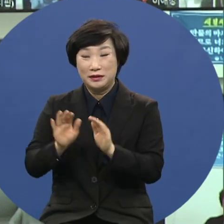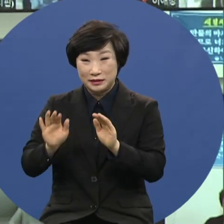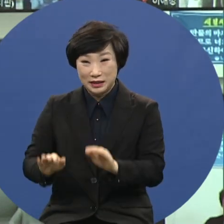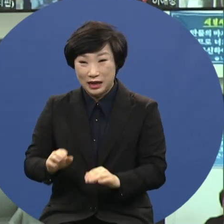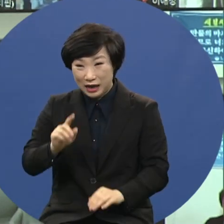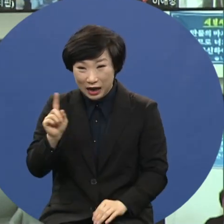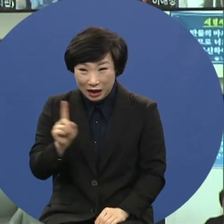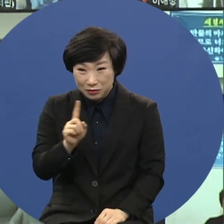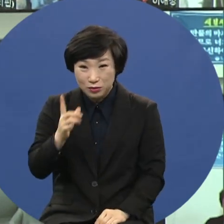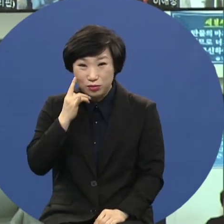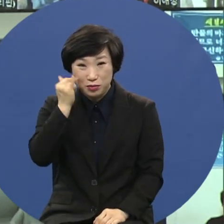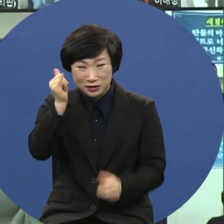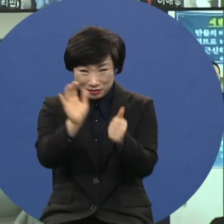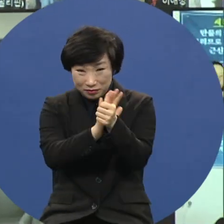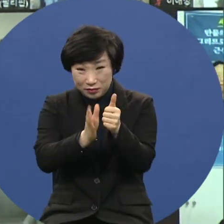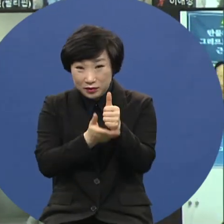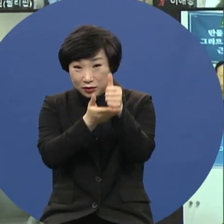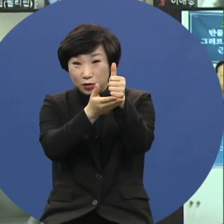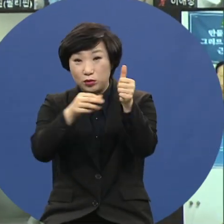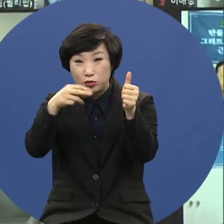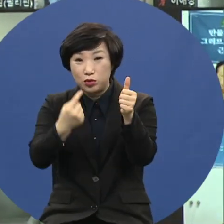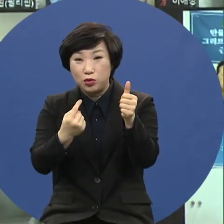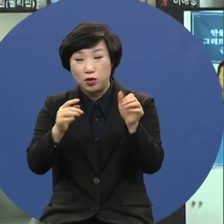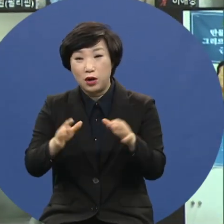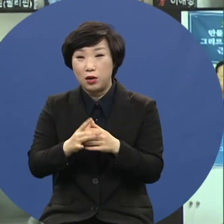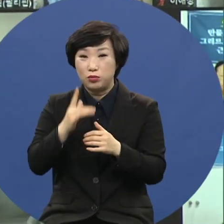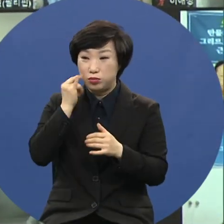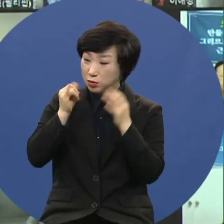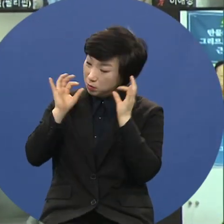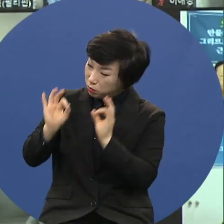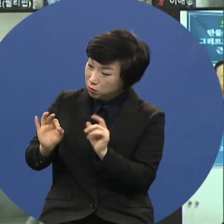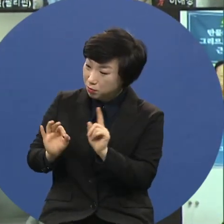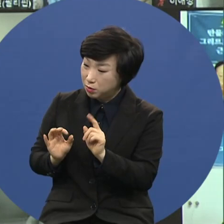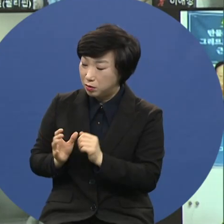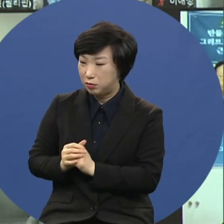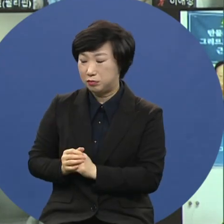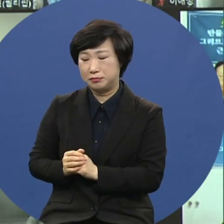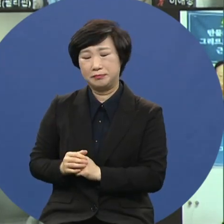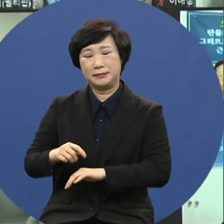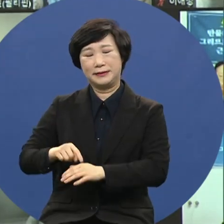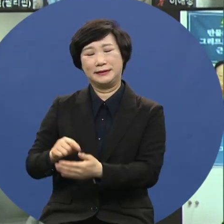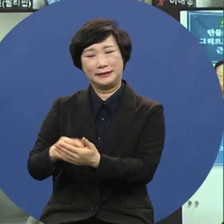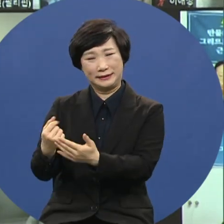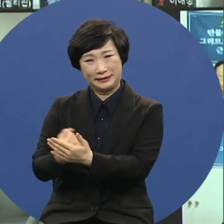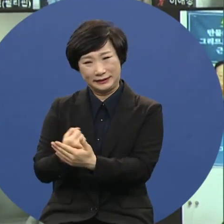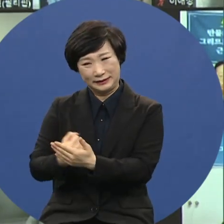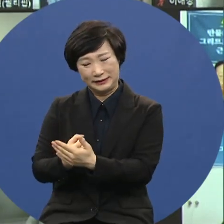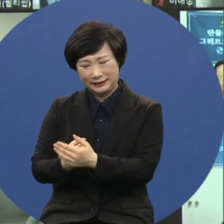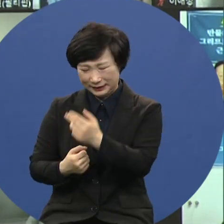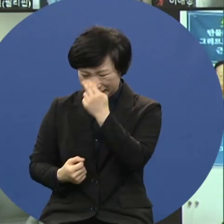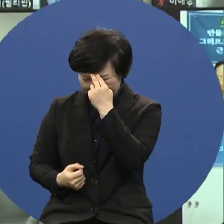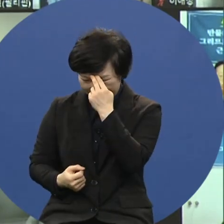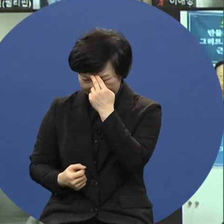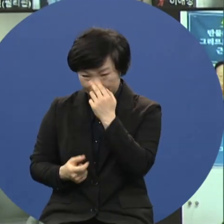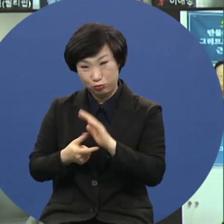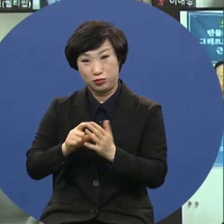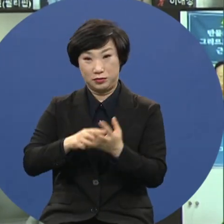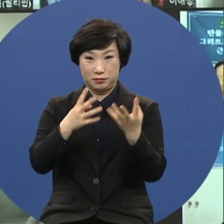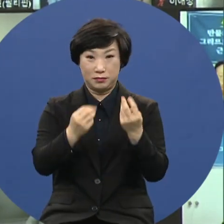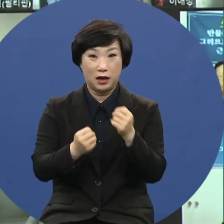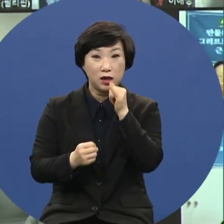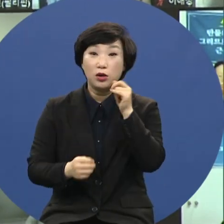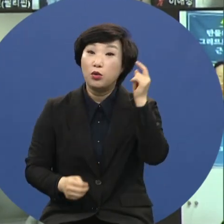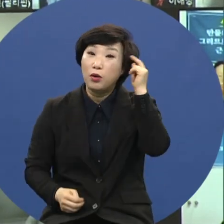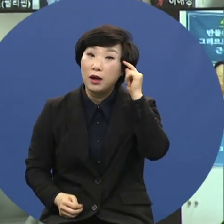우리 부모에게 잘해도 부모가 볼 때는 맘 상하고 속 썩는 부분이 많아요.